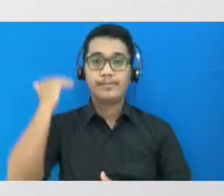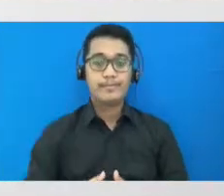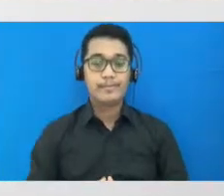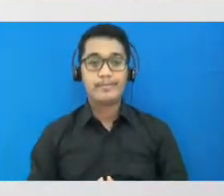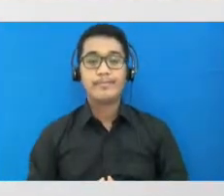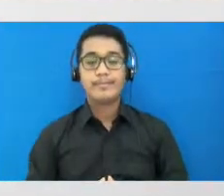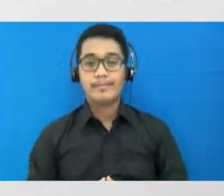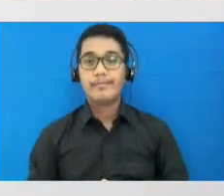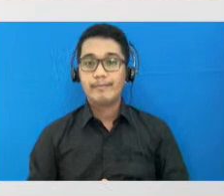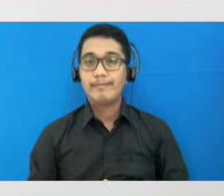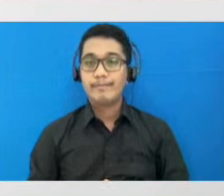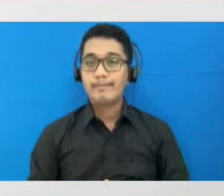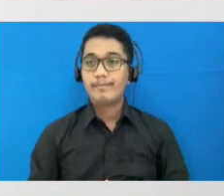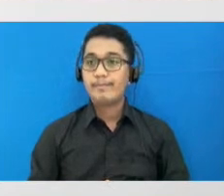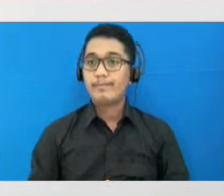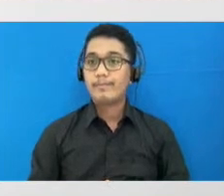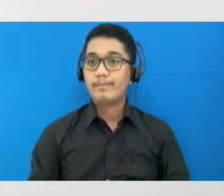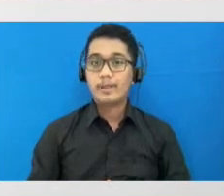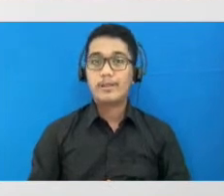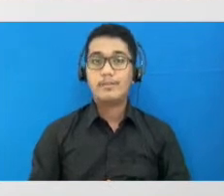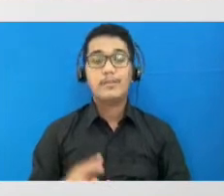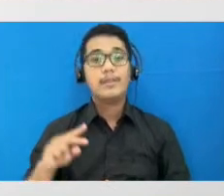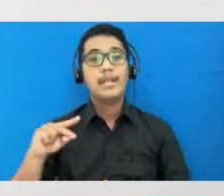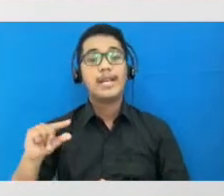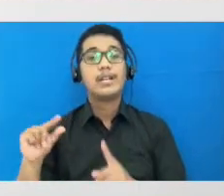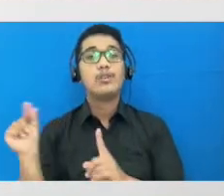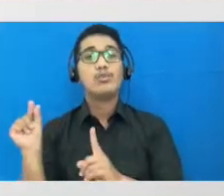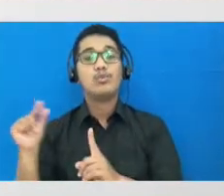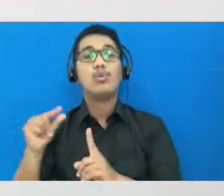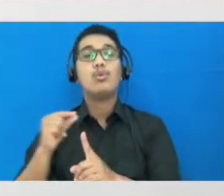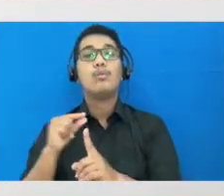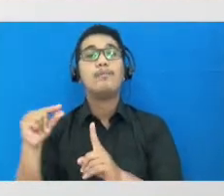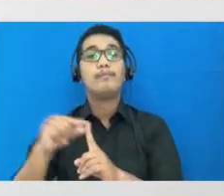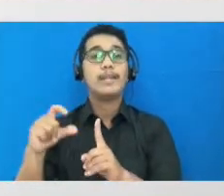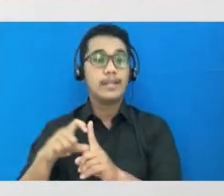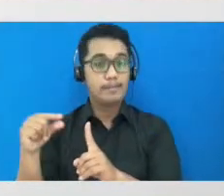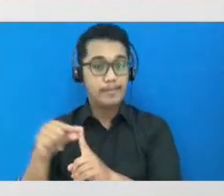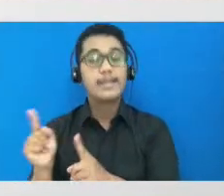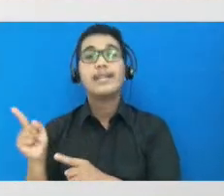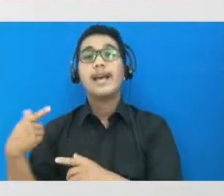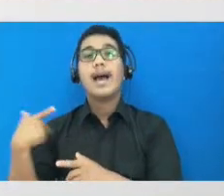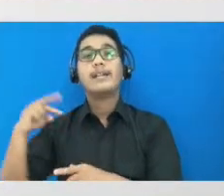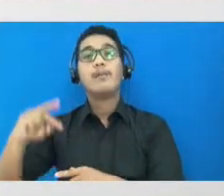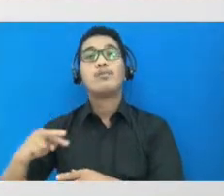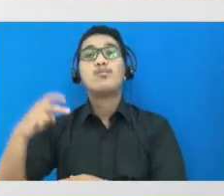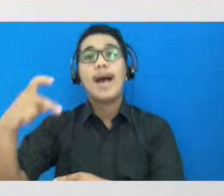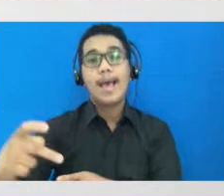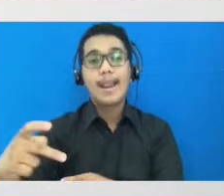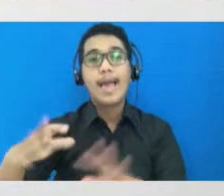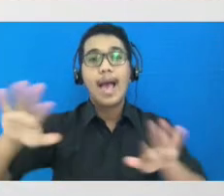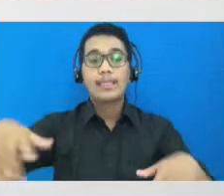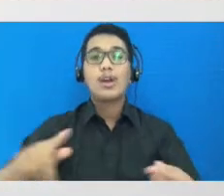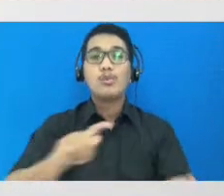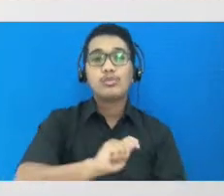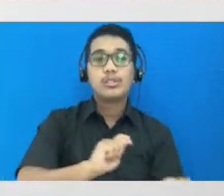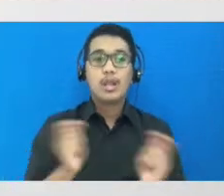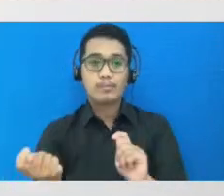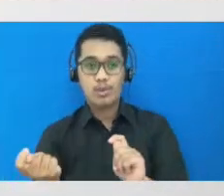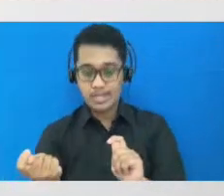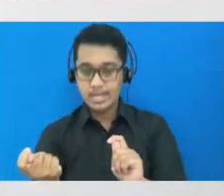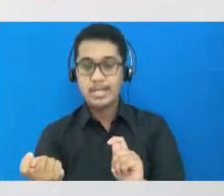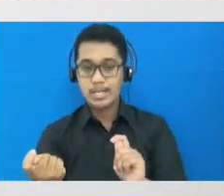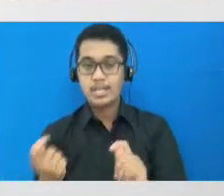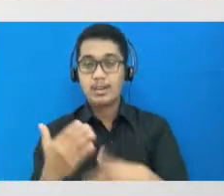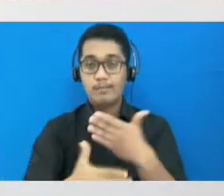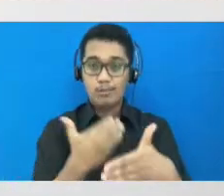Jadi ketika berbicara mengenai RUU PDP akan ada perubahan atau transformasi terhadap pemrosesan data pribadi